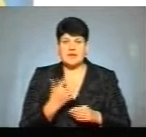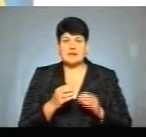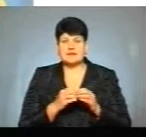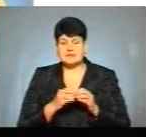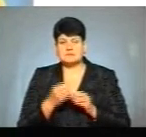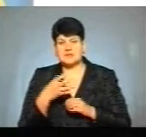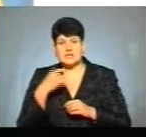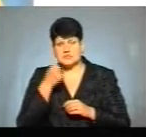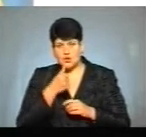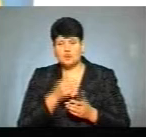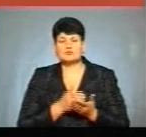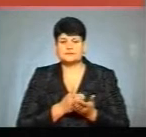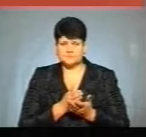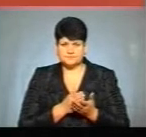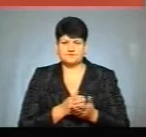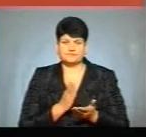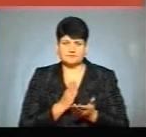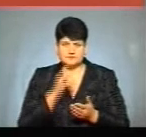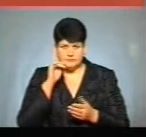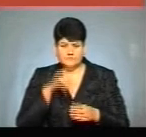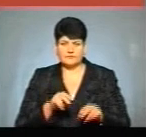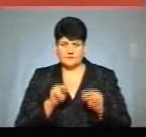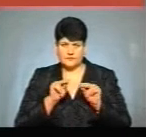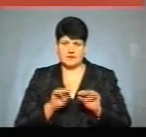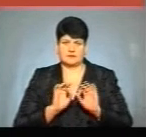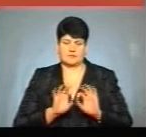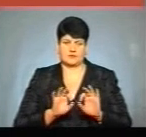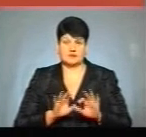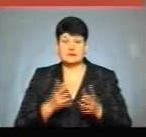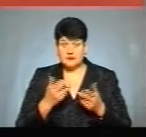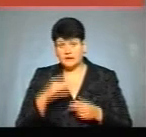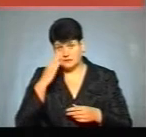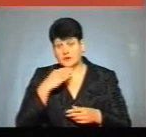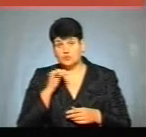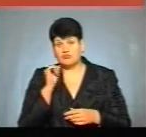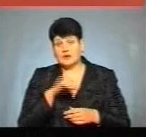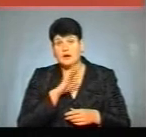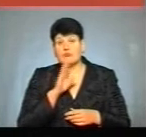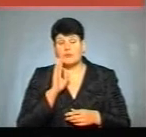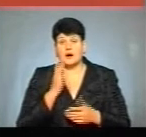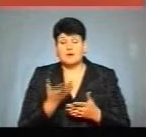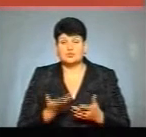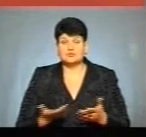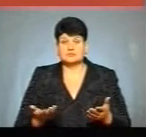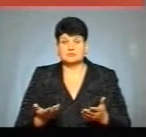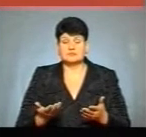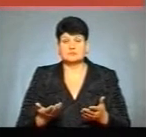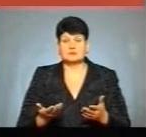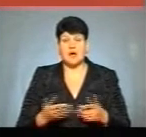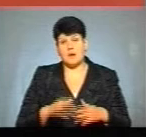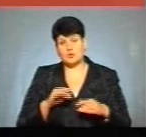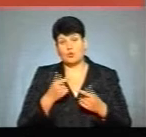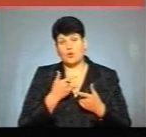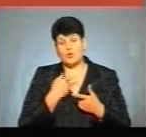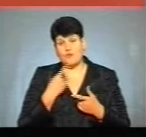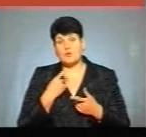років, заслуговують на чесність і на чесне пояснення. Так, тато вдарив маму, ну і далі вже ми